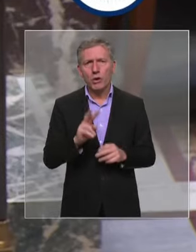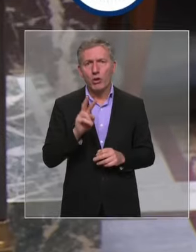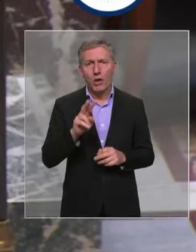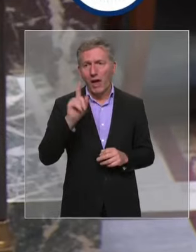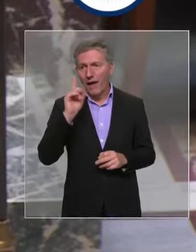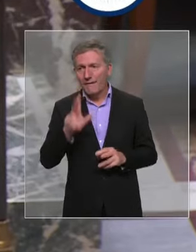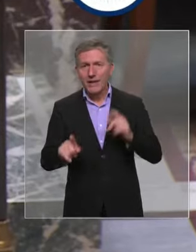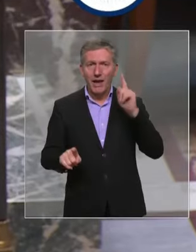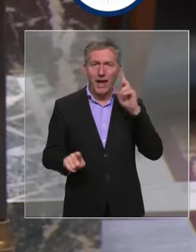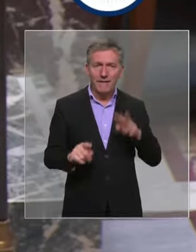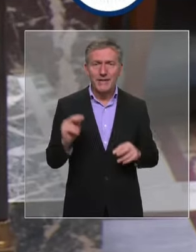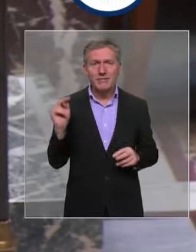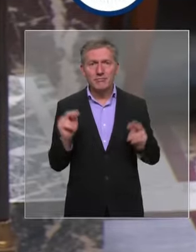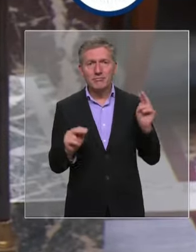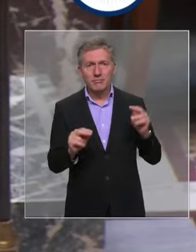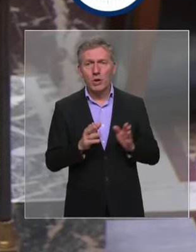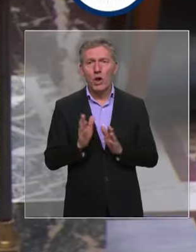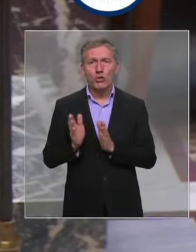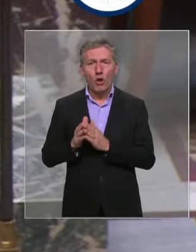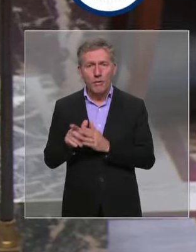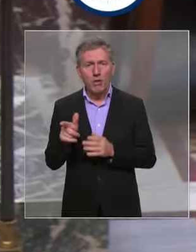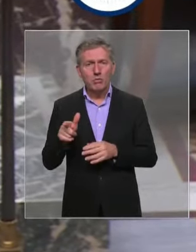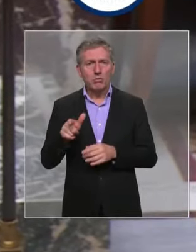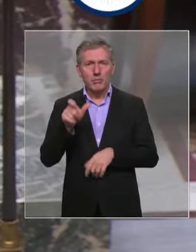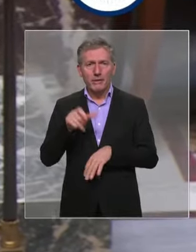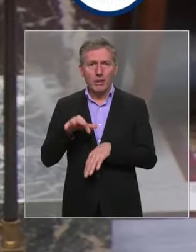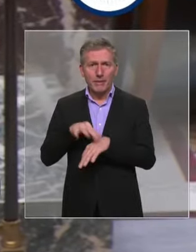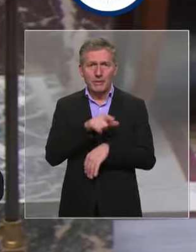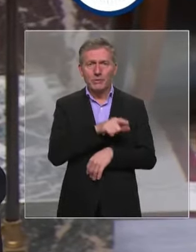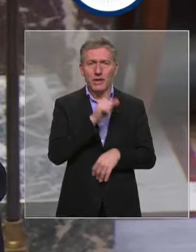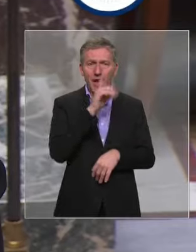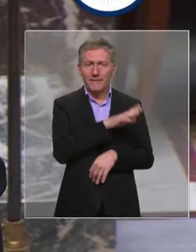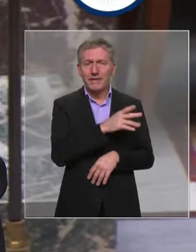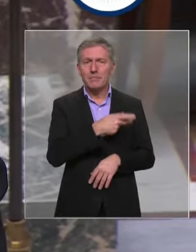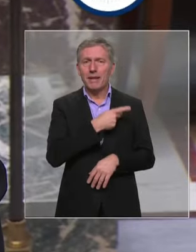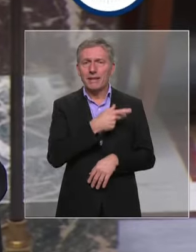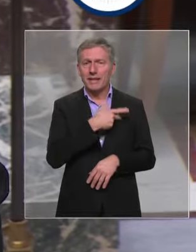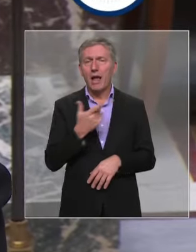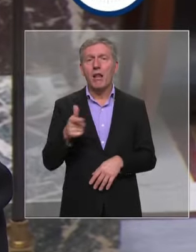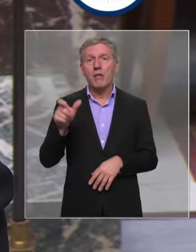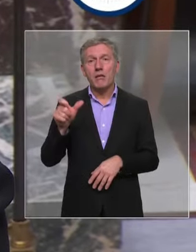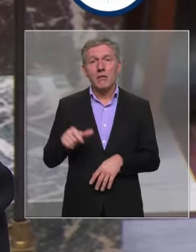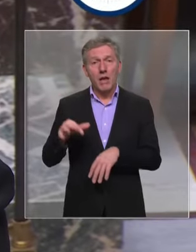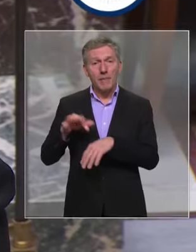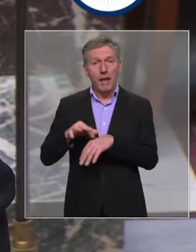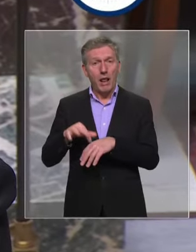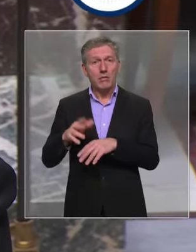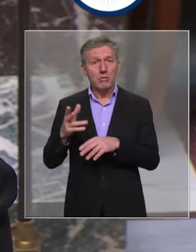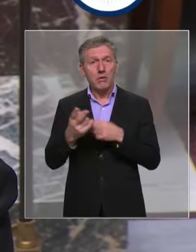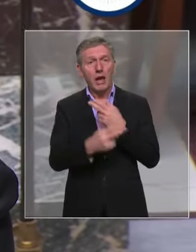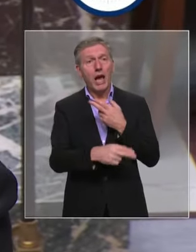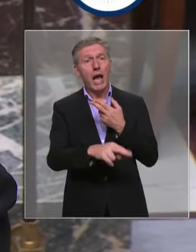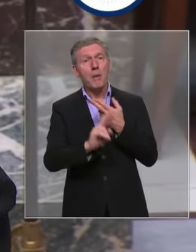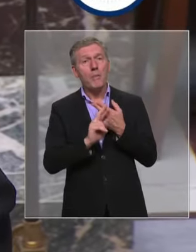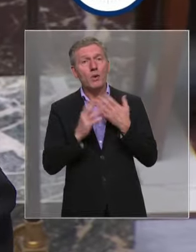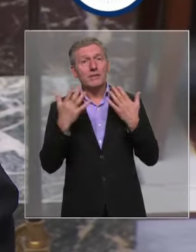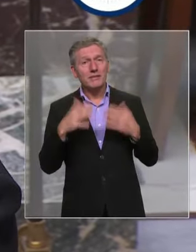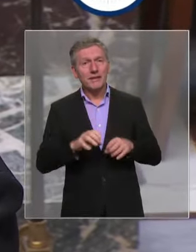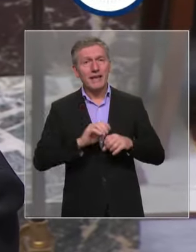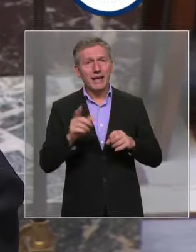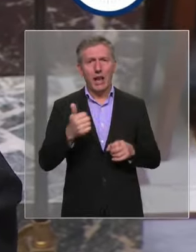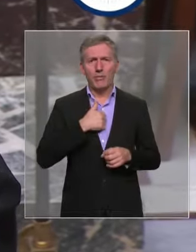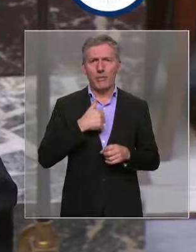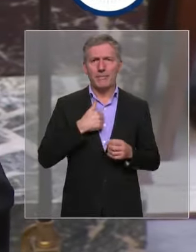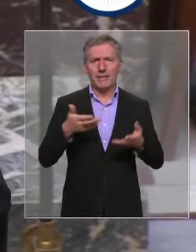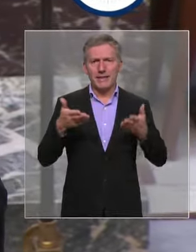avis, la demande du patient, l'avis de l'équipe médicale. Ensuite, le patient a la réponse sur l'avis de l'équipe médicale, il